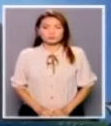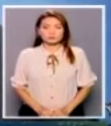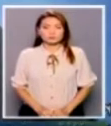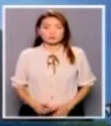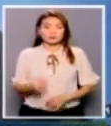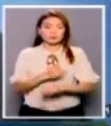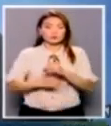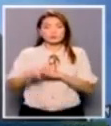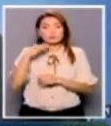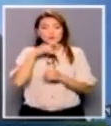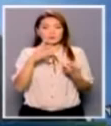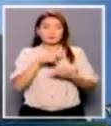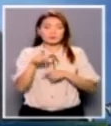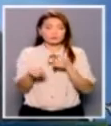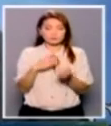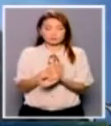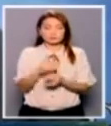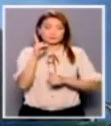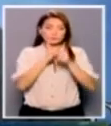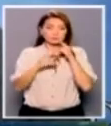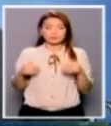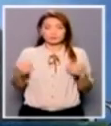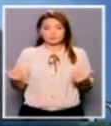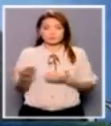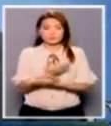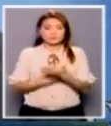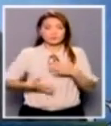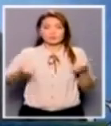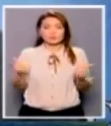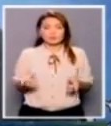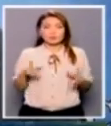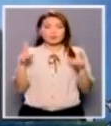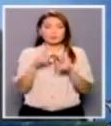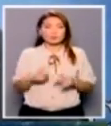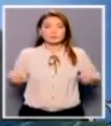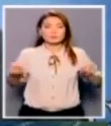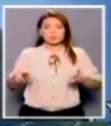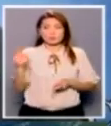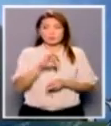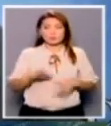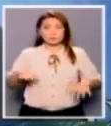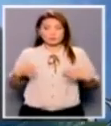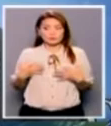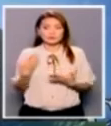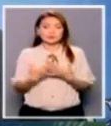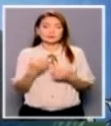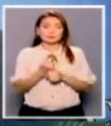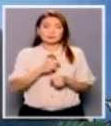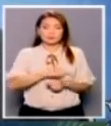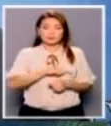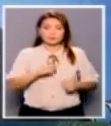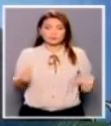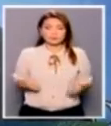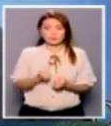Сегодня обсудили много актуальных вопросов. На заседании Совета общественного согласия были рассмотрены вопросы подготовки социальных объектов к